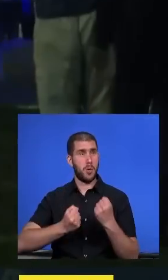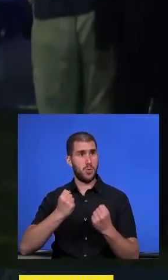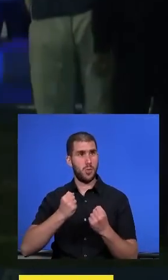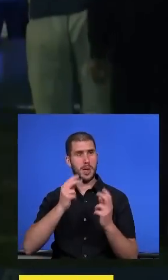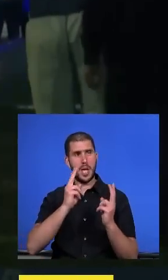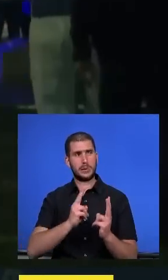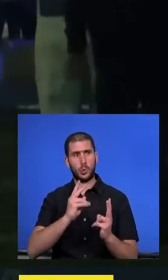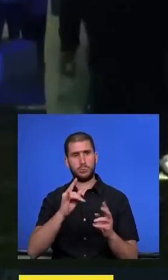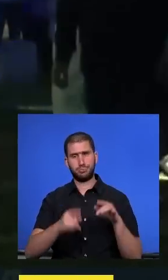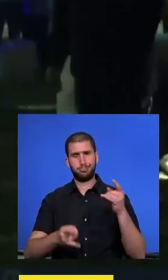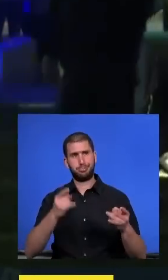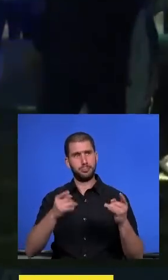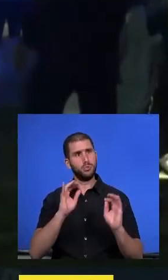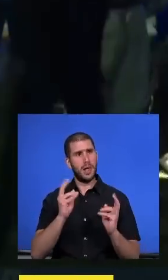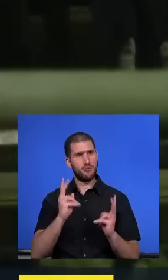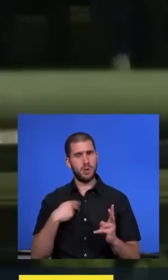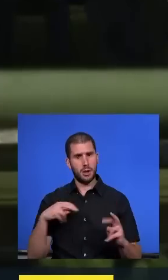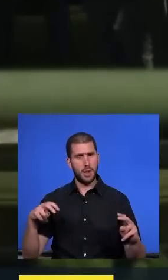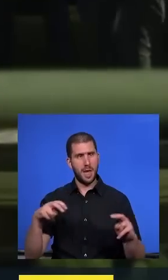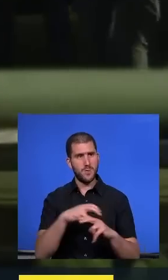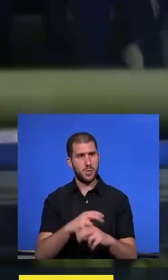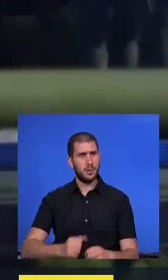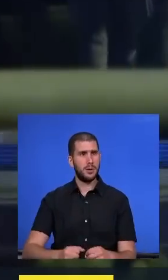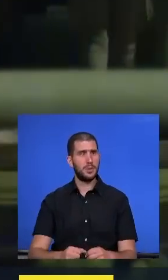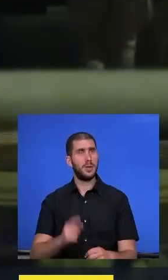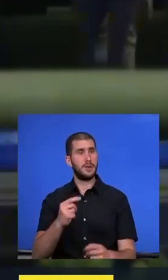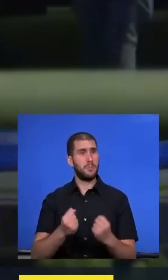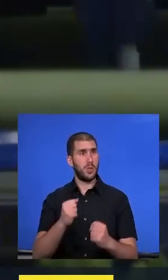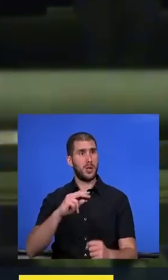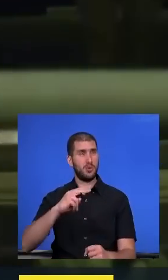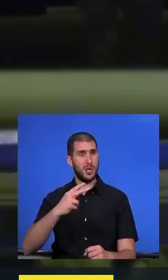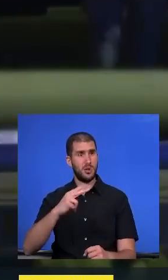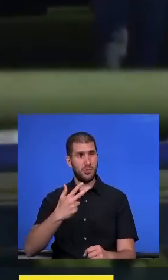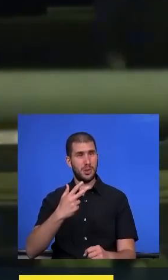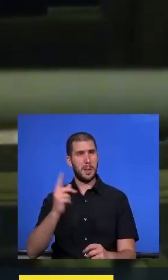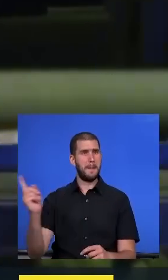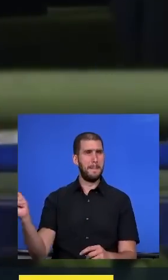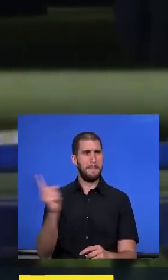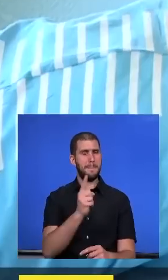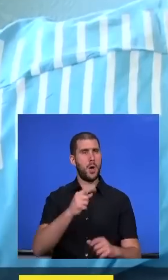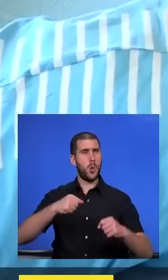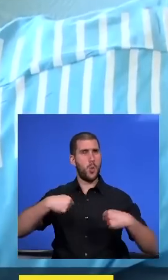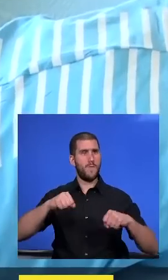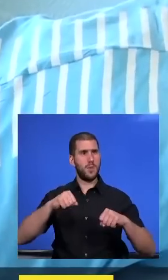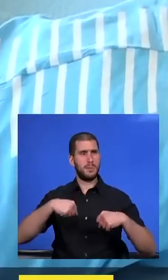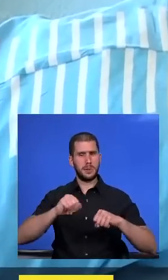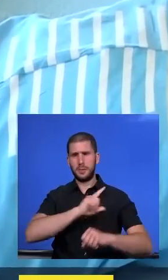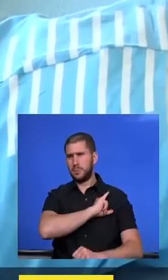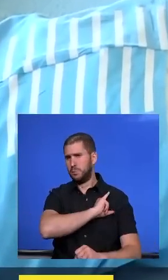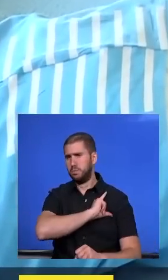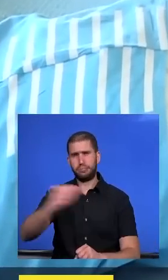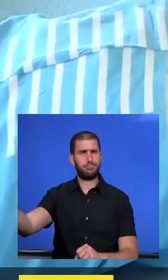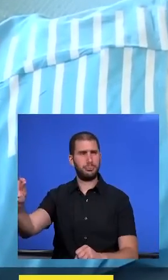לרוחב הכביש כדי לאפשר לי לעבור. בין המכונית השנייה לשלישית הגיח אופנוע בנסיעה